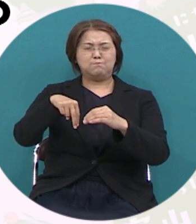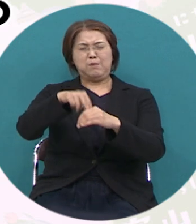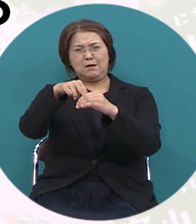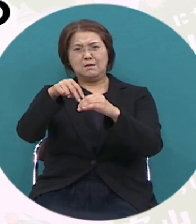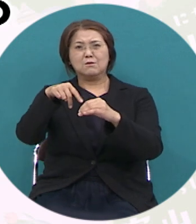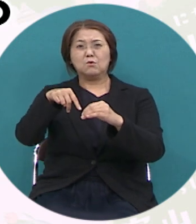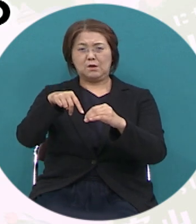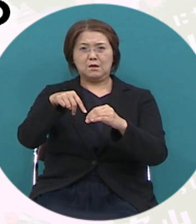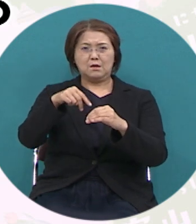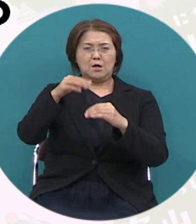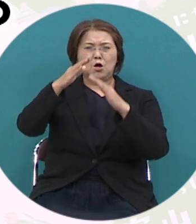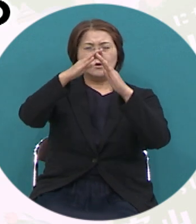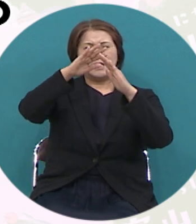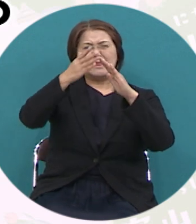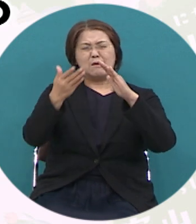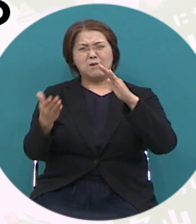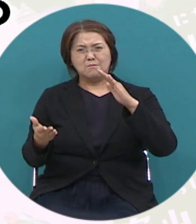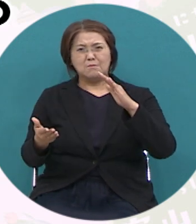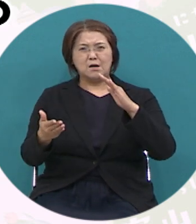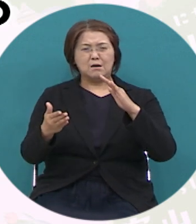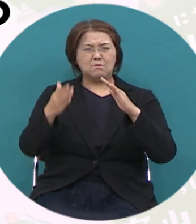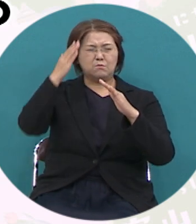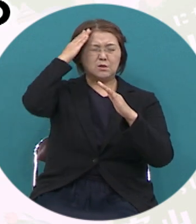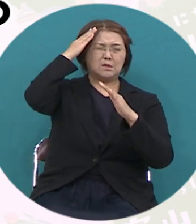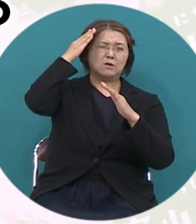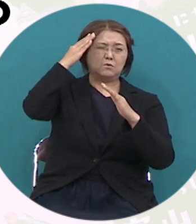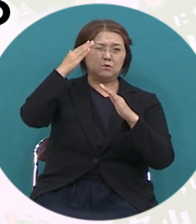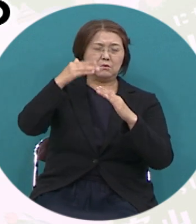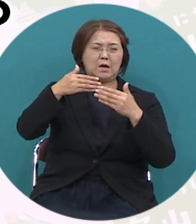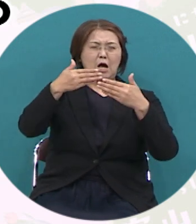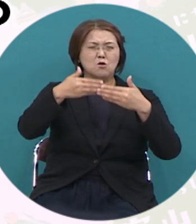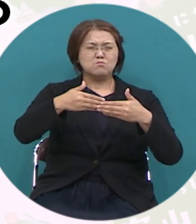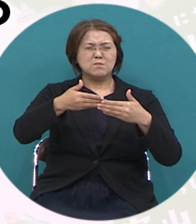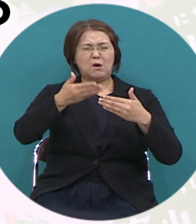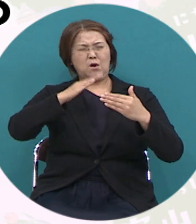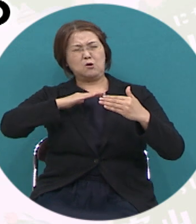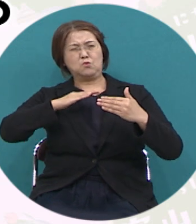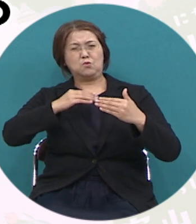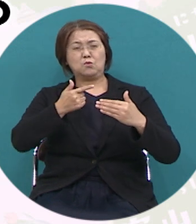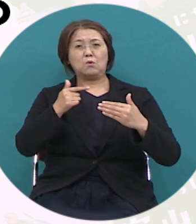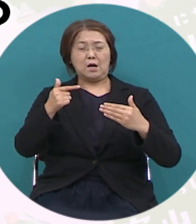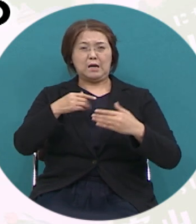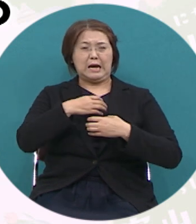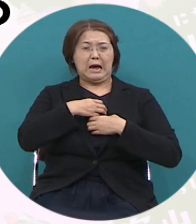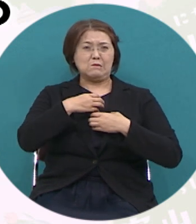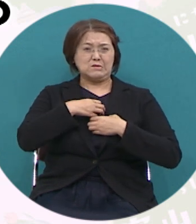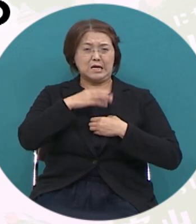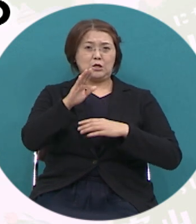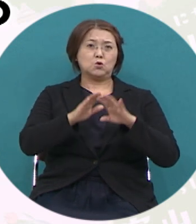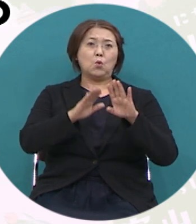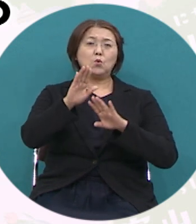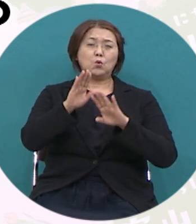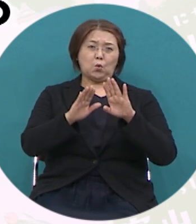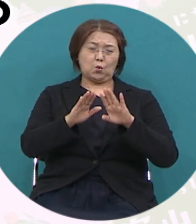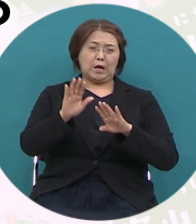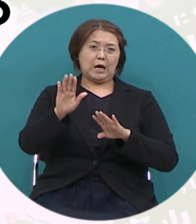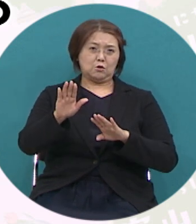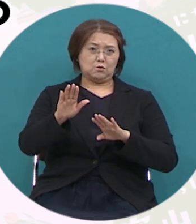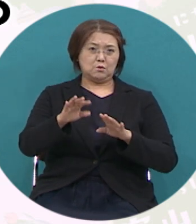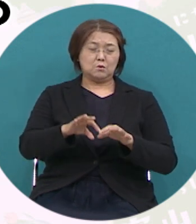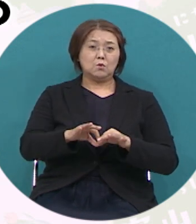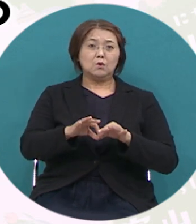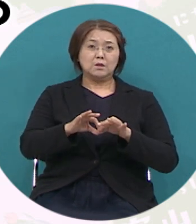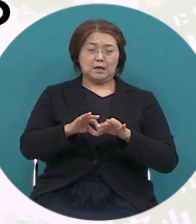は上から屋根瓦が落ちてきたり、あるいはブロック塀が倒れたりと屋外も非常に危険な状況になり得ます。です